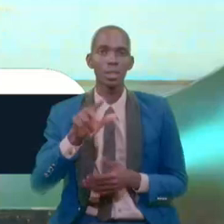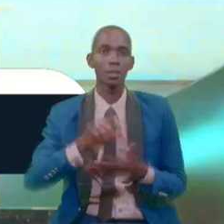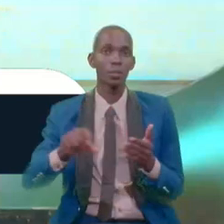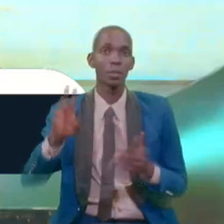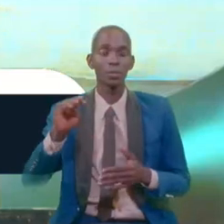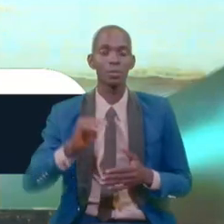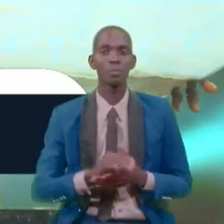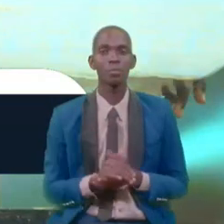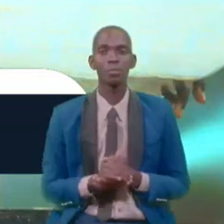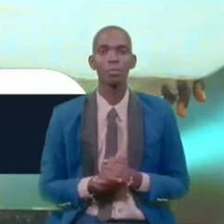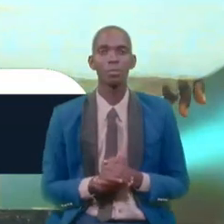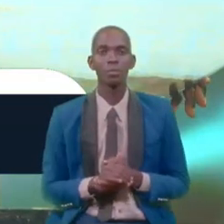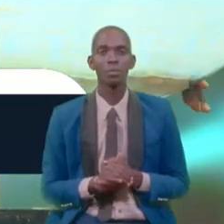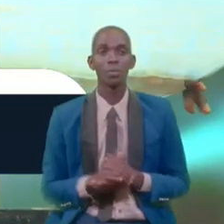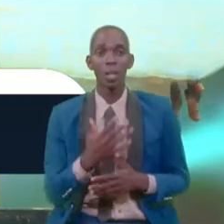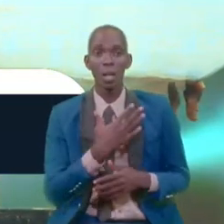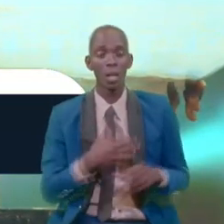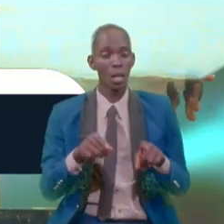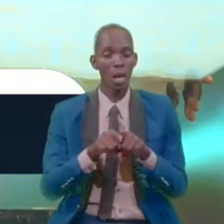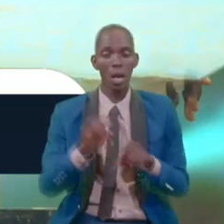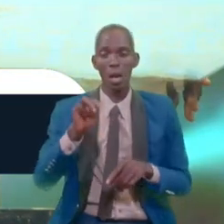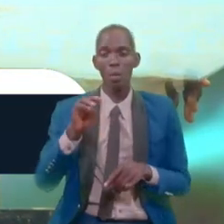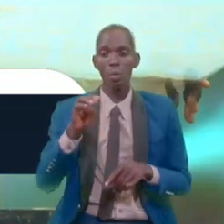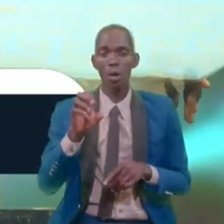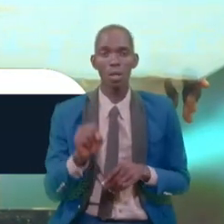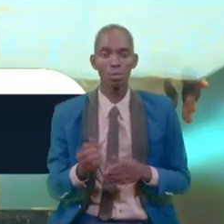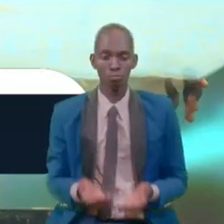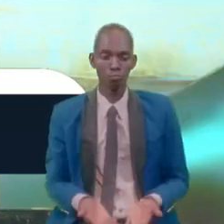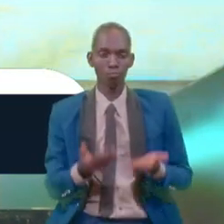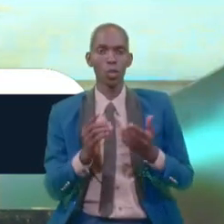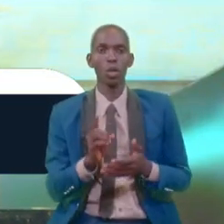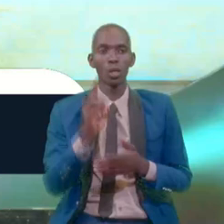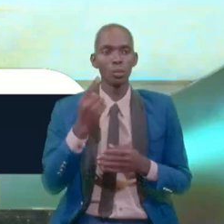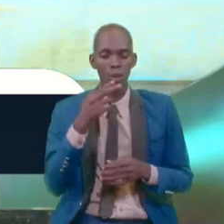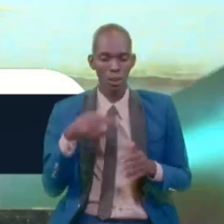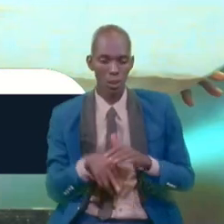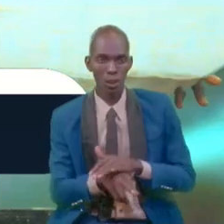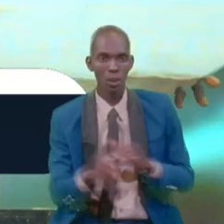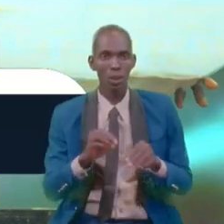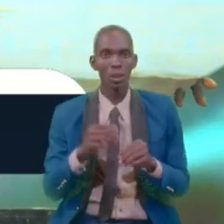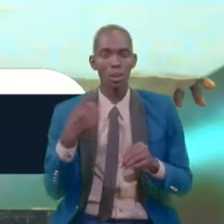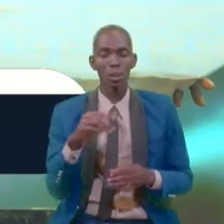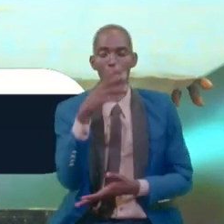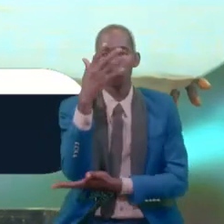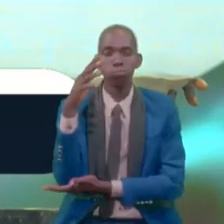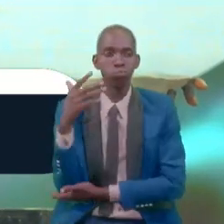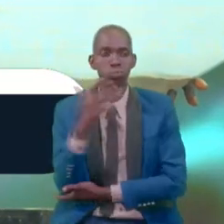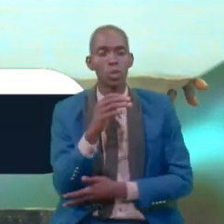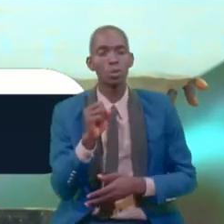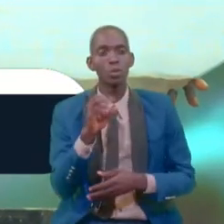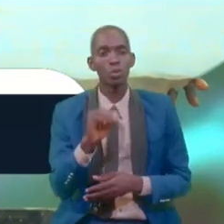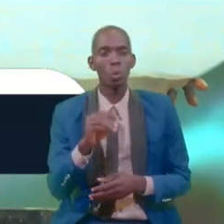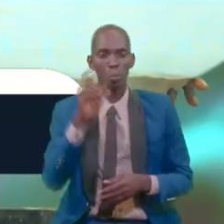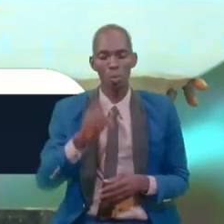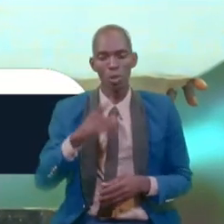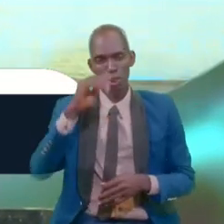Jean 3. Verset 14. Et comme Moïse éleva le serpent dans le désert, il faut de